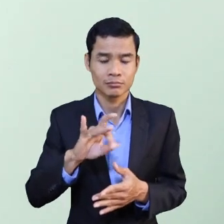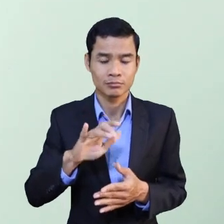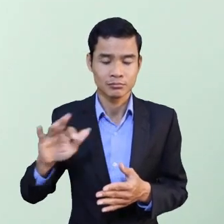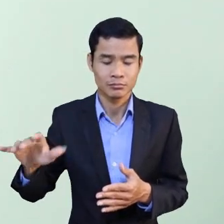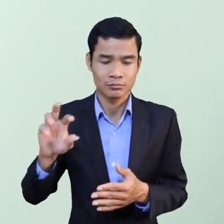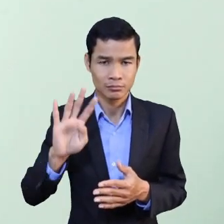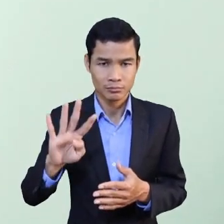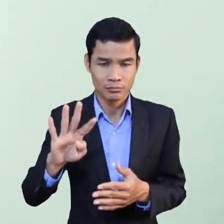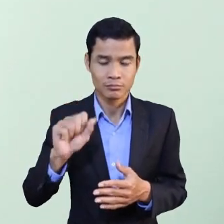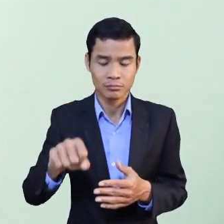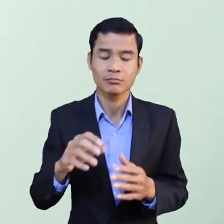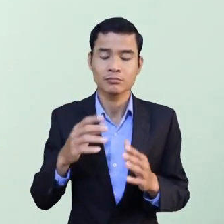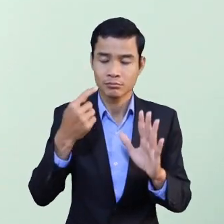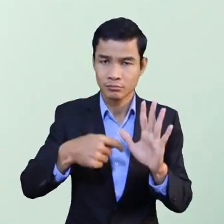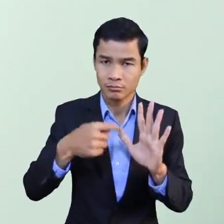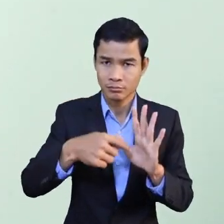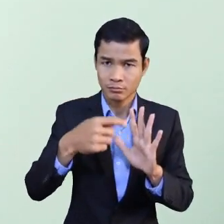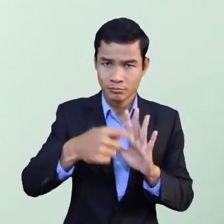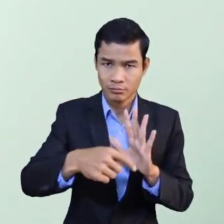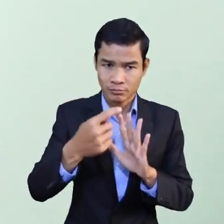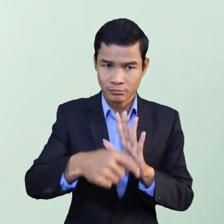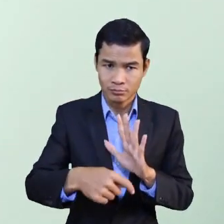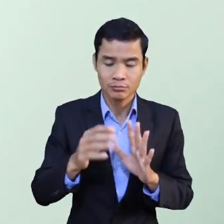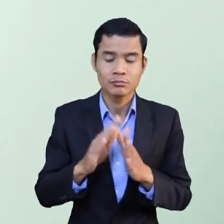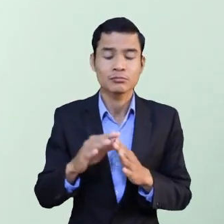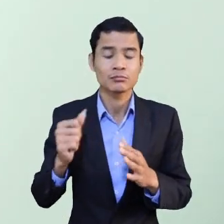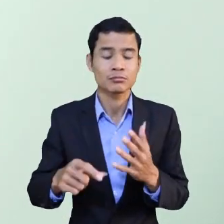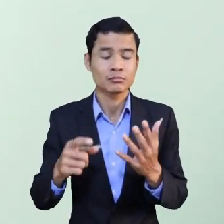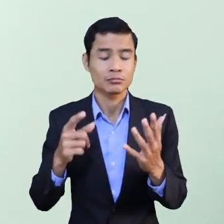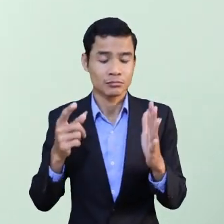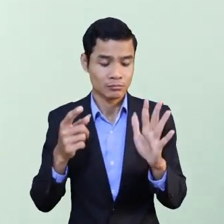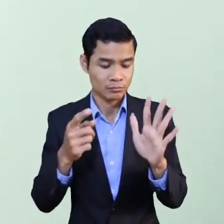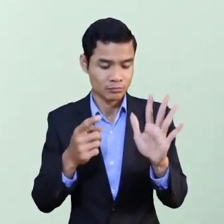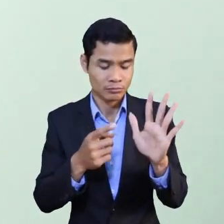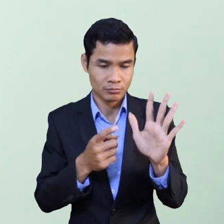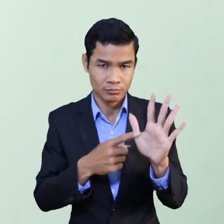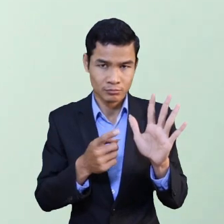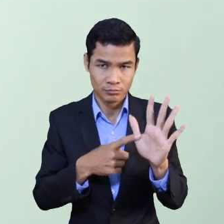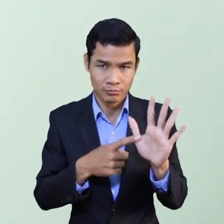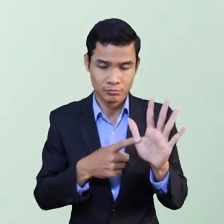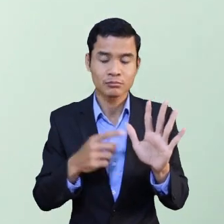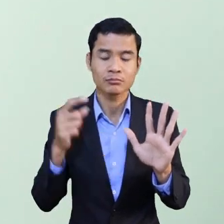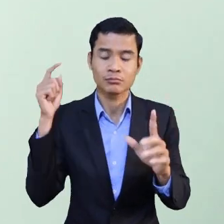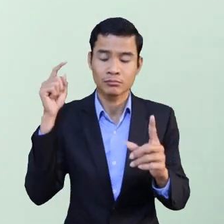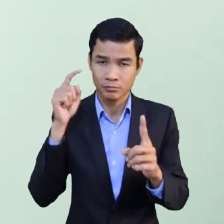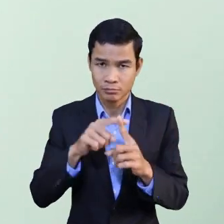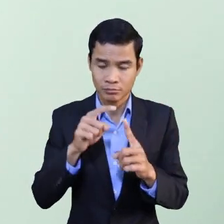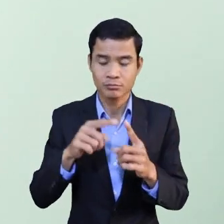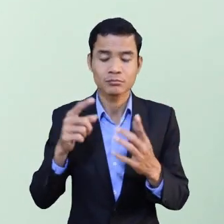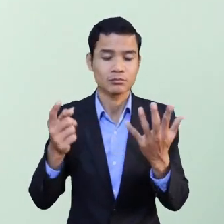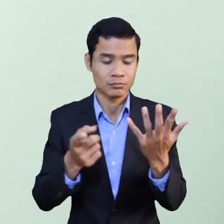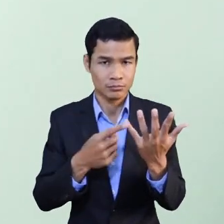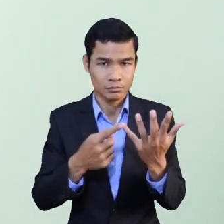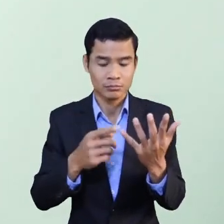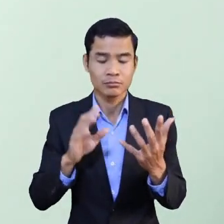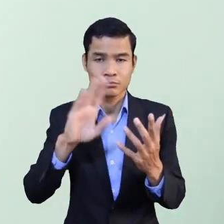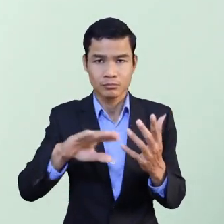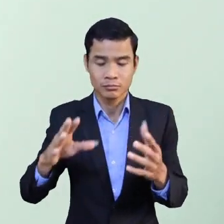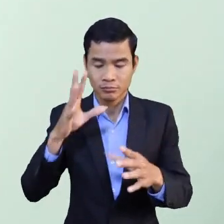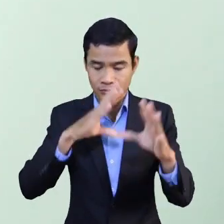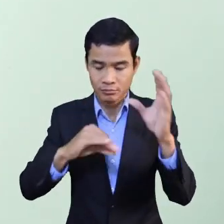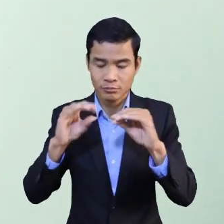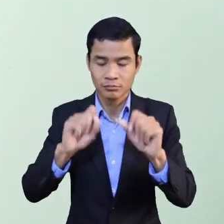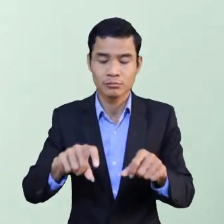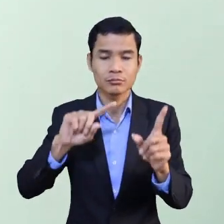តួហើយនឹងស្រៈចាគឺស្រៈអេរហូតដល់ស្រៈអេដែលយើងកំពុងតែរៀននេះណាអញ្ចឹងទៅ